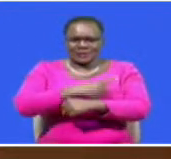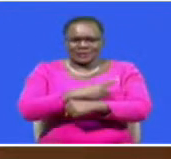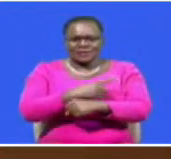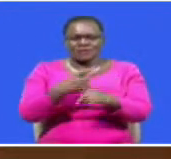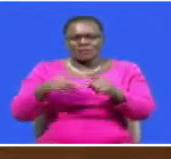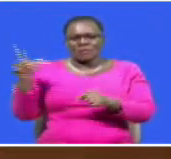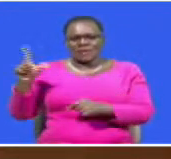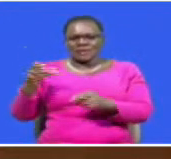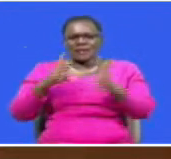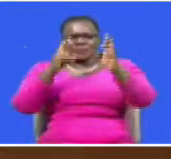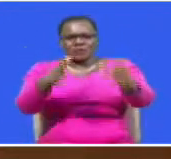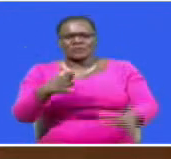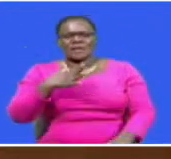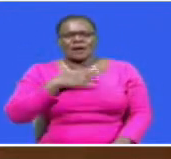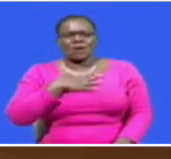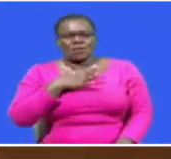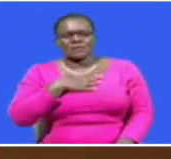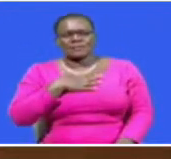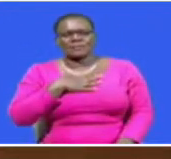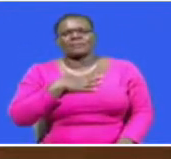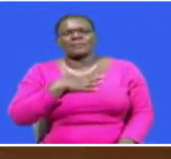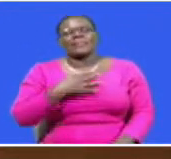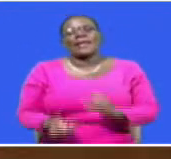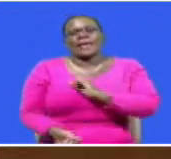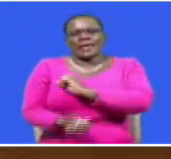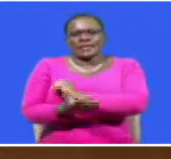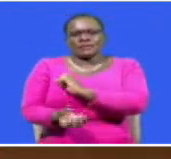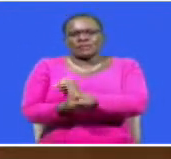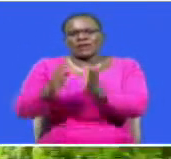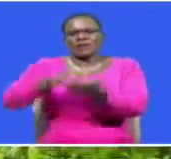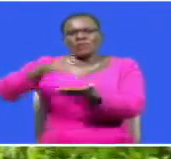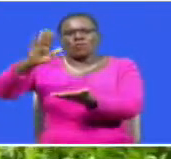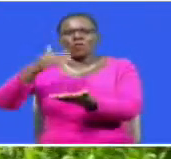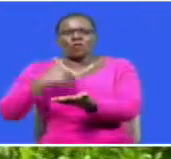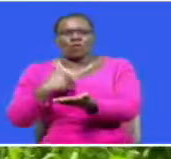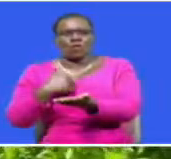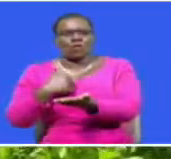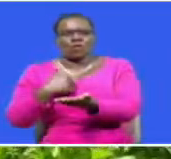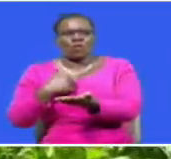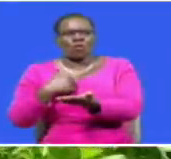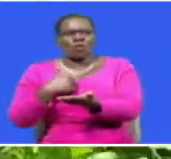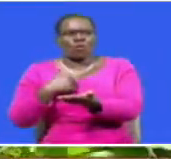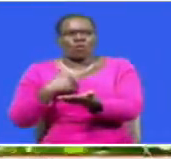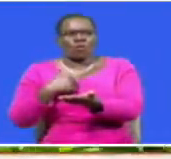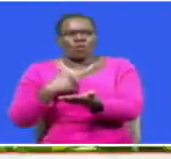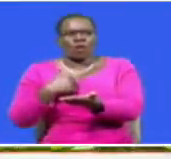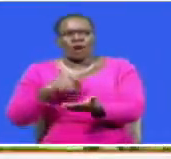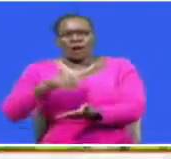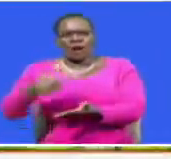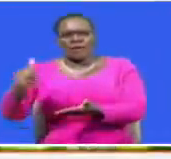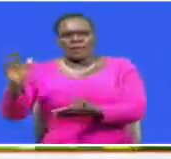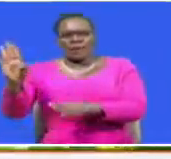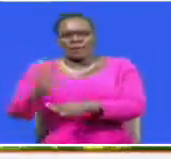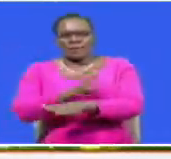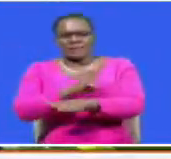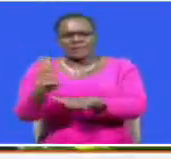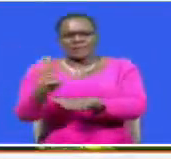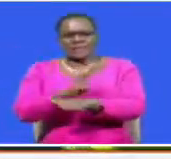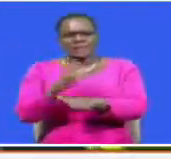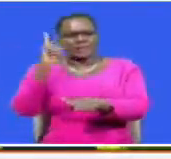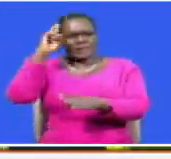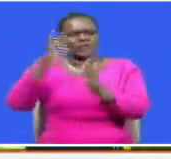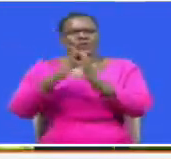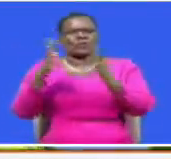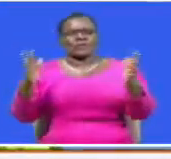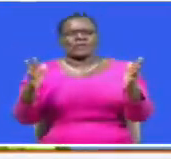Laikipia, mwanahabari mwenzangu Clement Masombo ana maelezo zaidi. Mbinu za ukulima na shughuli nyingine za binadamu ni baadhi ya sababu